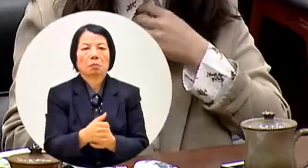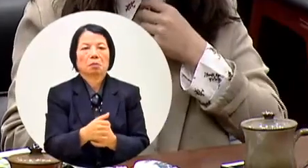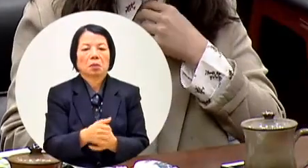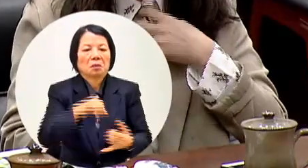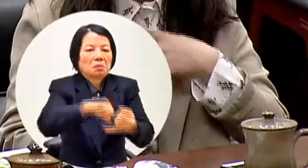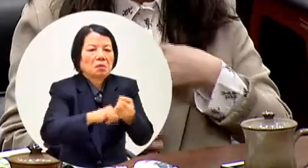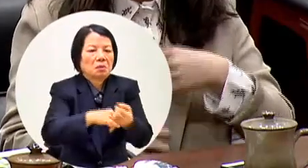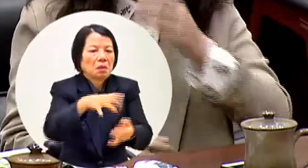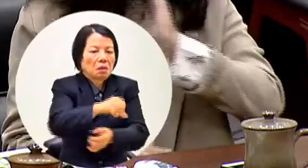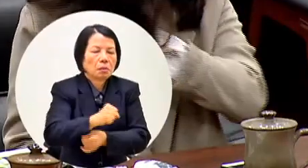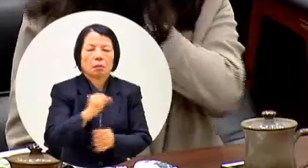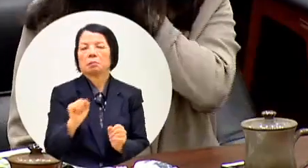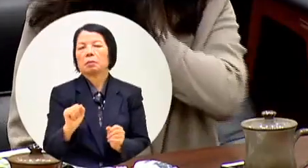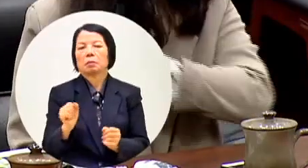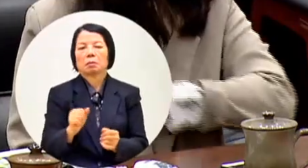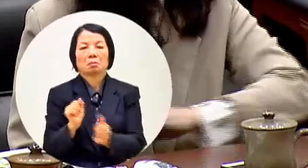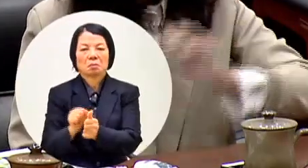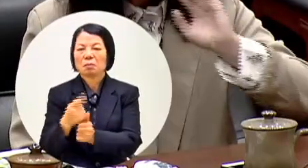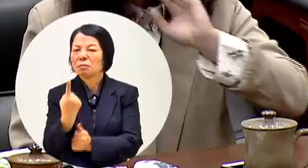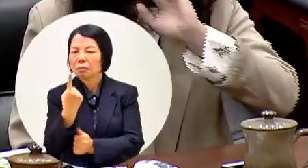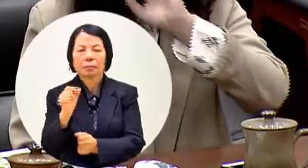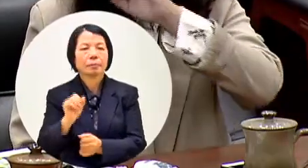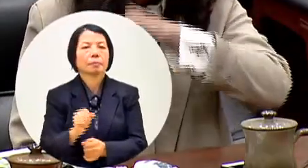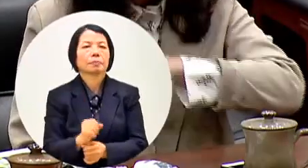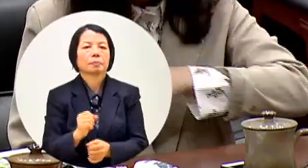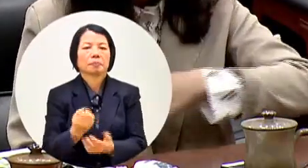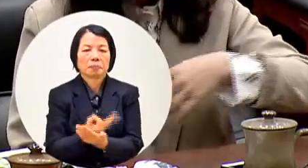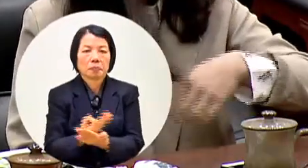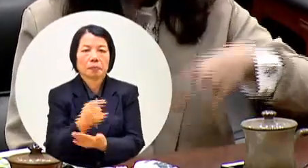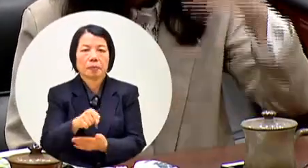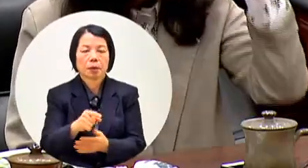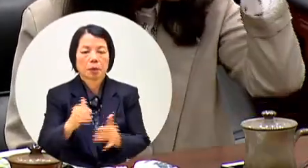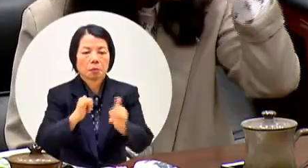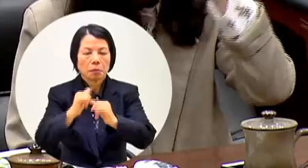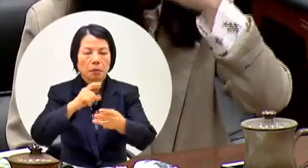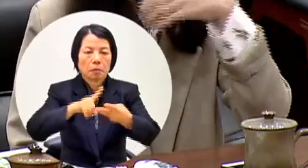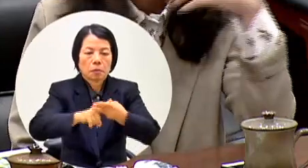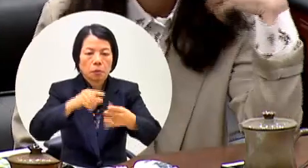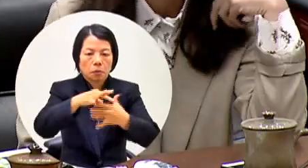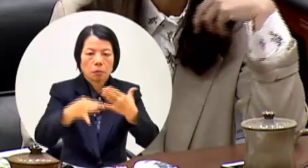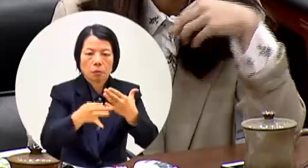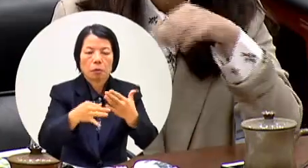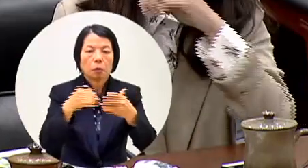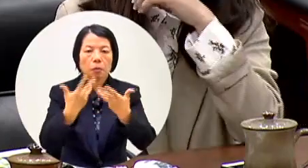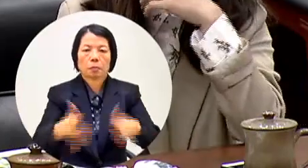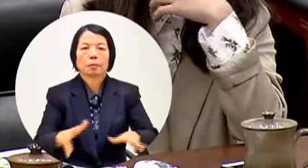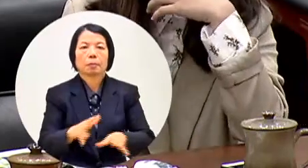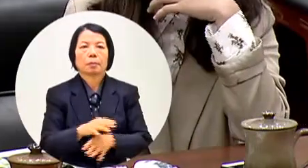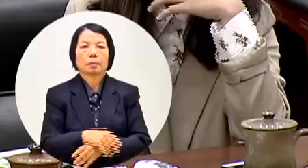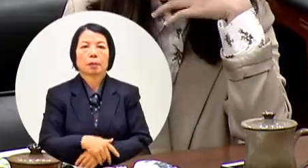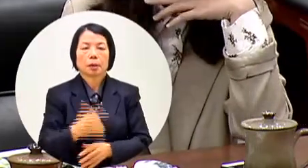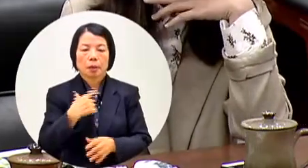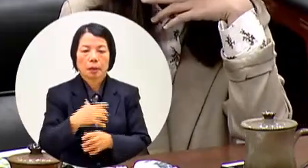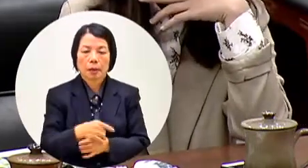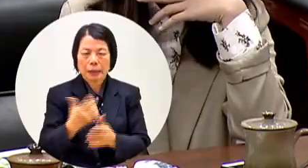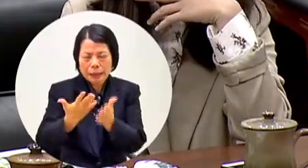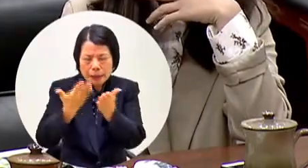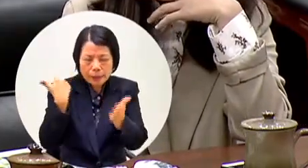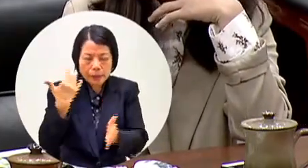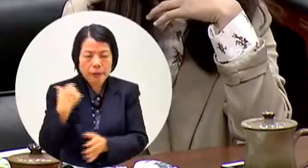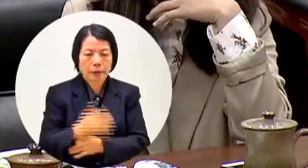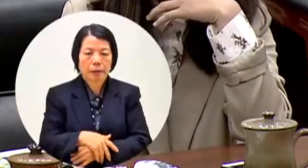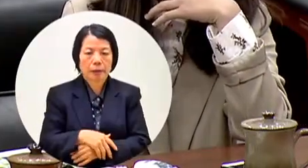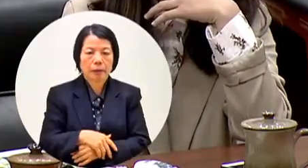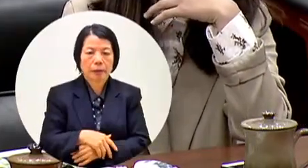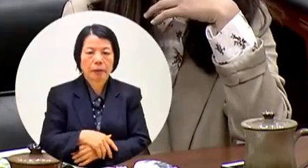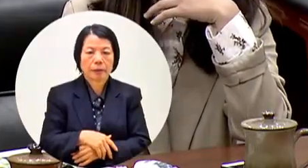立整个产业升级的制度。而我们民主的制度也是在许多的我们的老前辈辛辛苦苦建